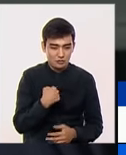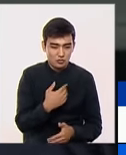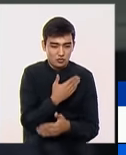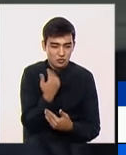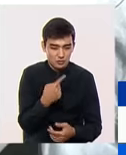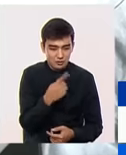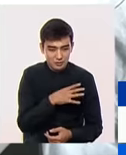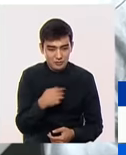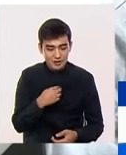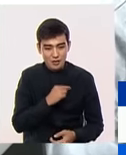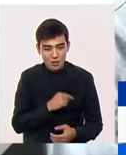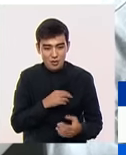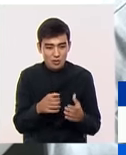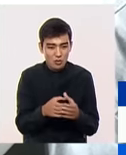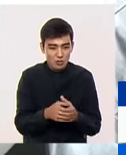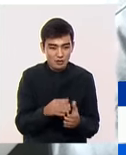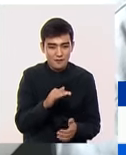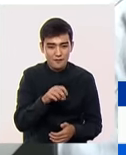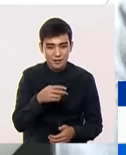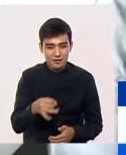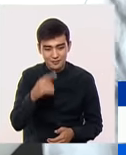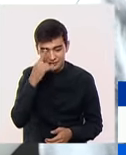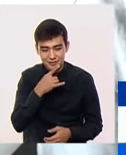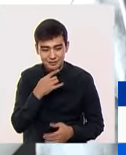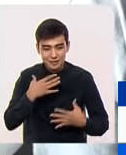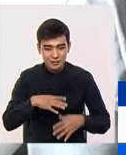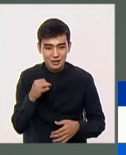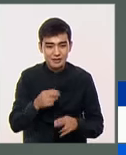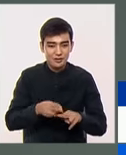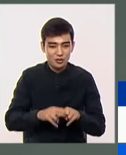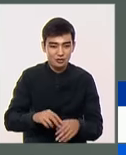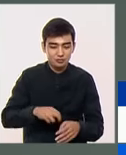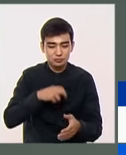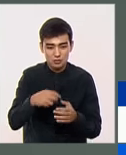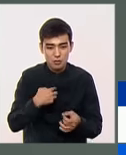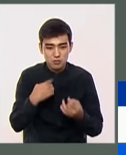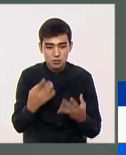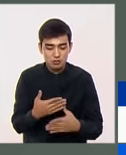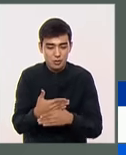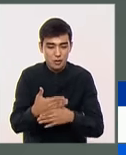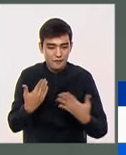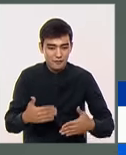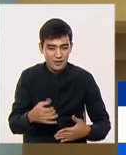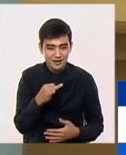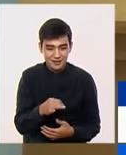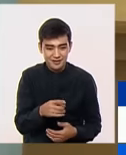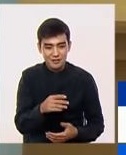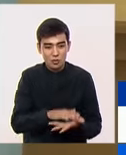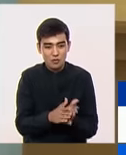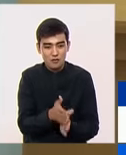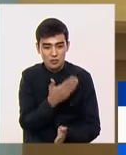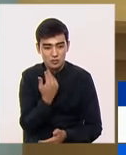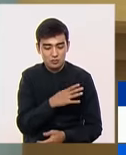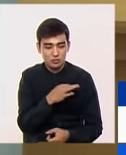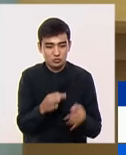заявлял что не работал в компании fly kazakstan которая организовала прыжки а только помогал несмотря на отсутствие трудового договора в суд